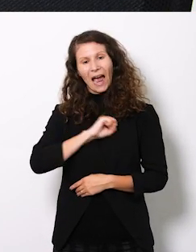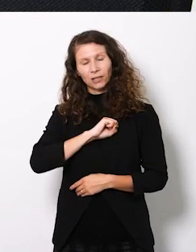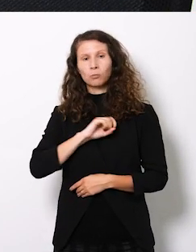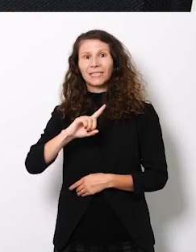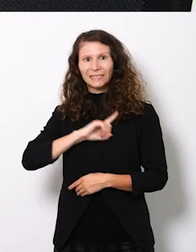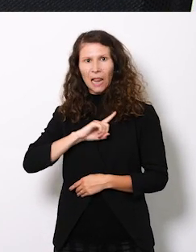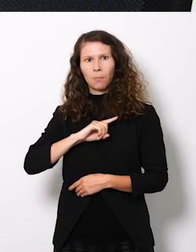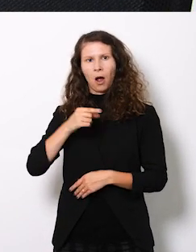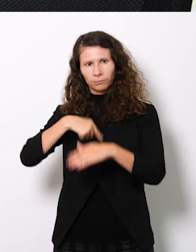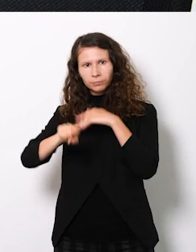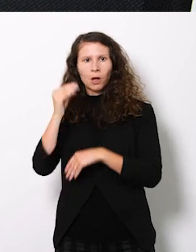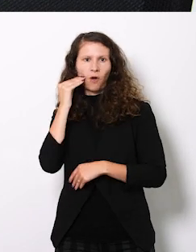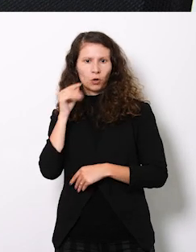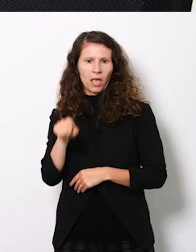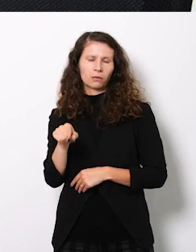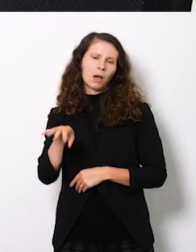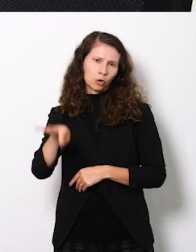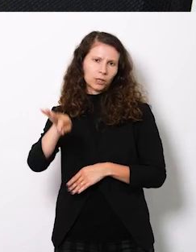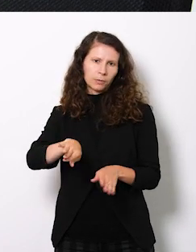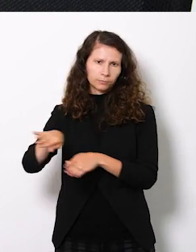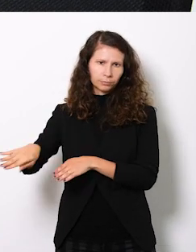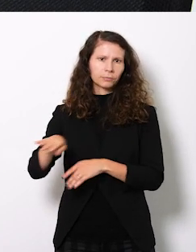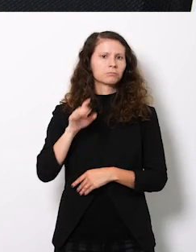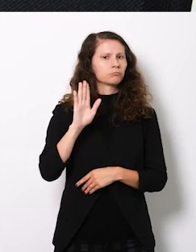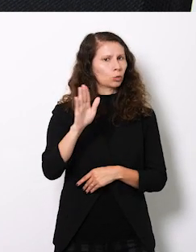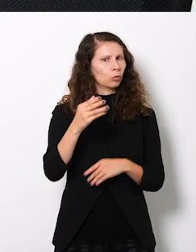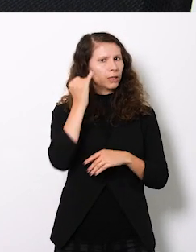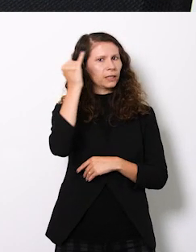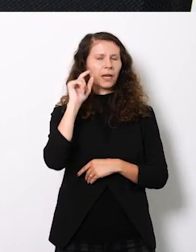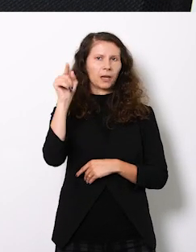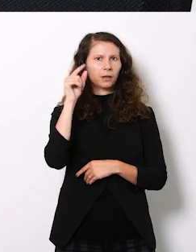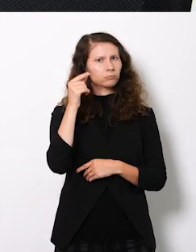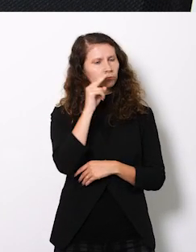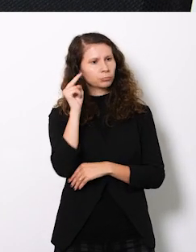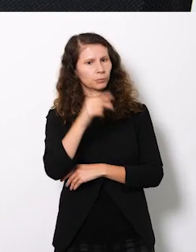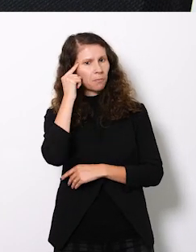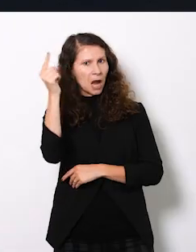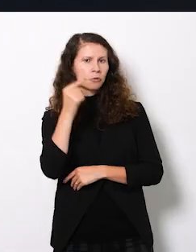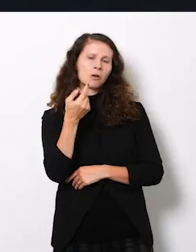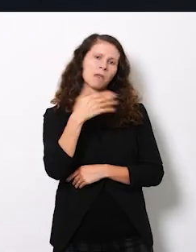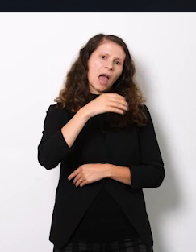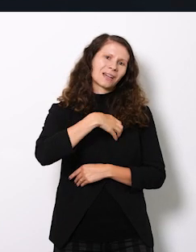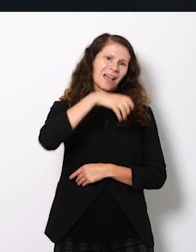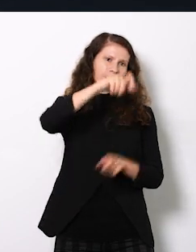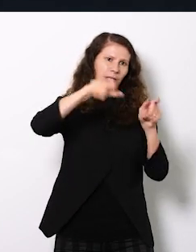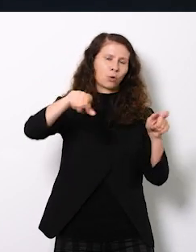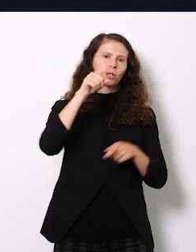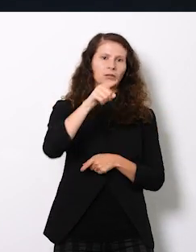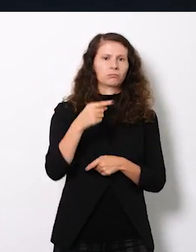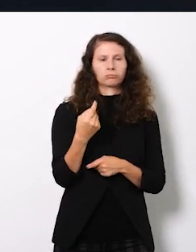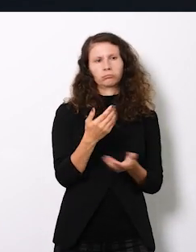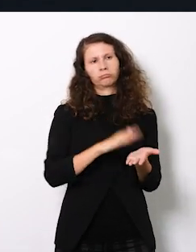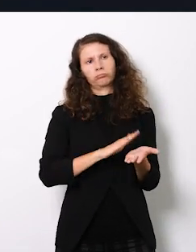Was würden Sie von dieser Idee halten, um auch vielleicht die Reicheren zur Kasse zu bitten und sie zu beteiligen? Ja, also Sie haben es jetzt mehrfach